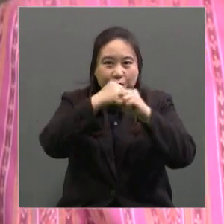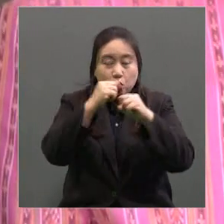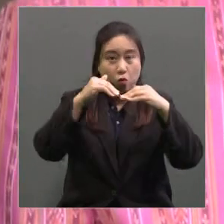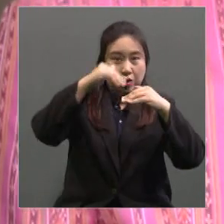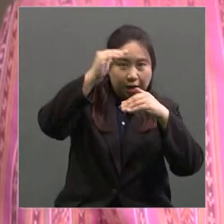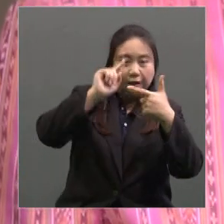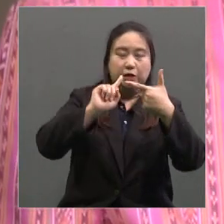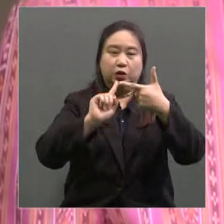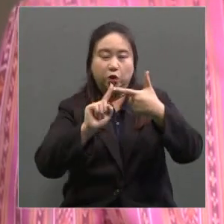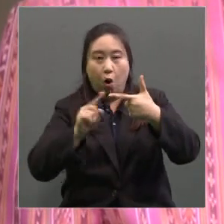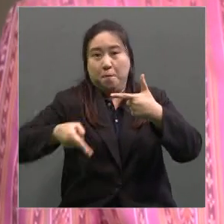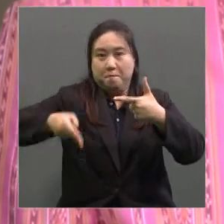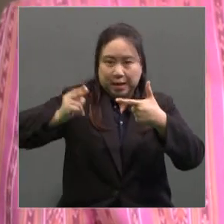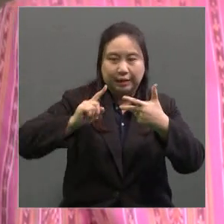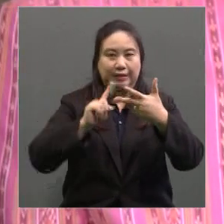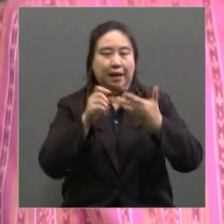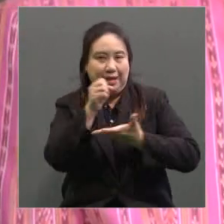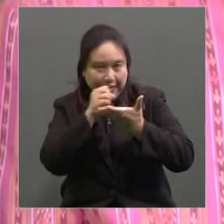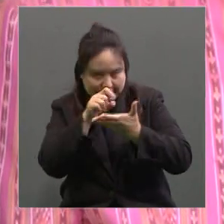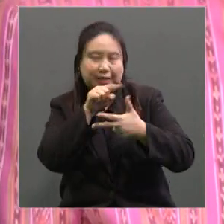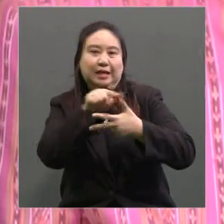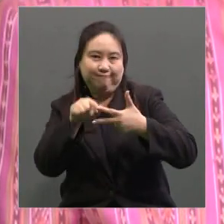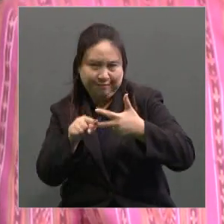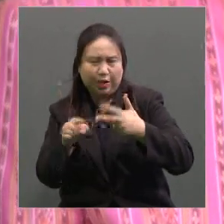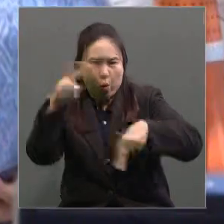อันนี้เป็นสิ่งที่เข้มงวดมากนะครับ